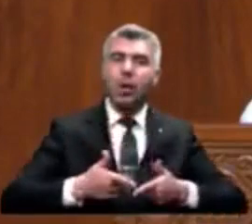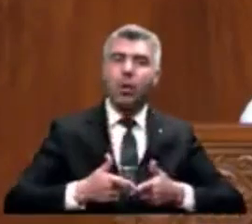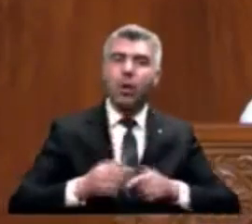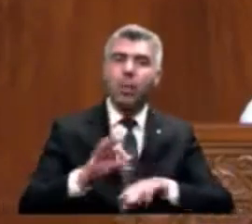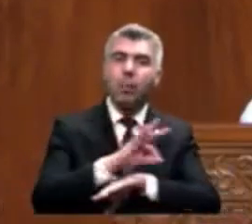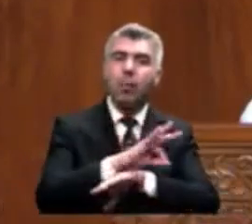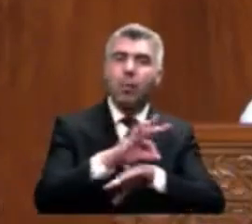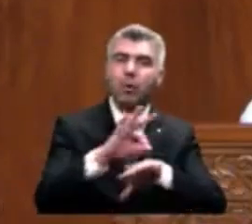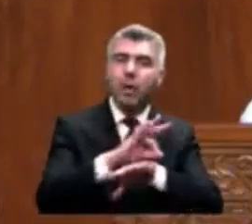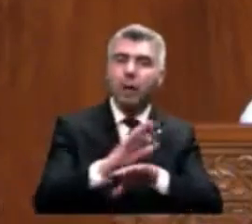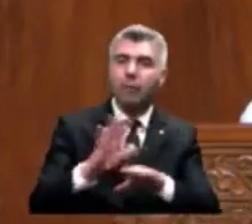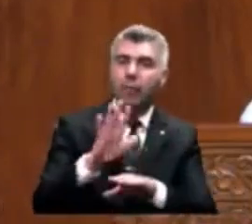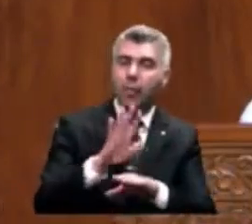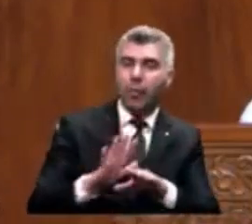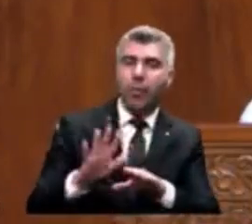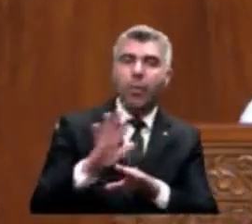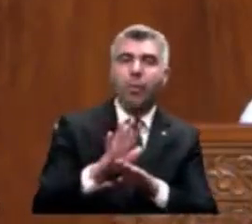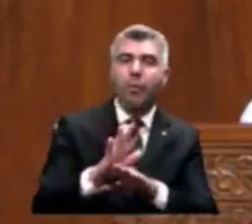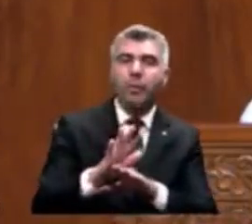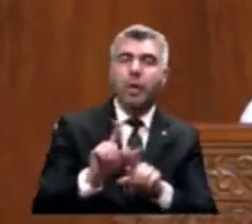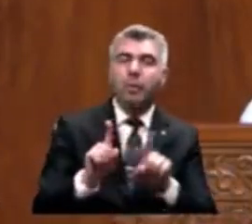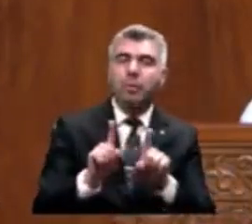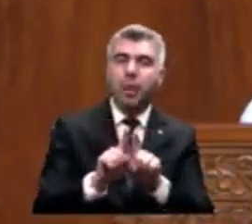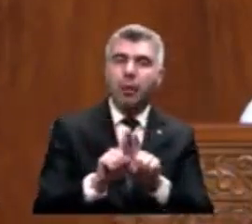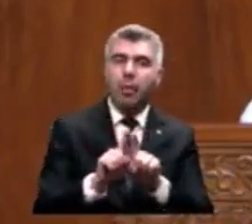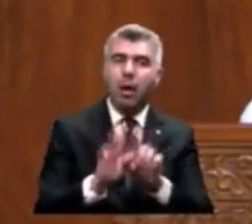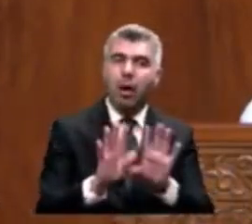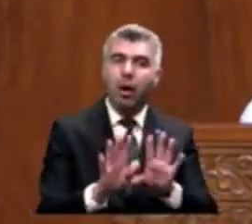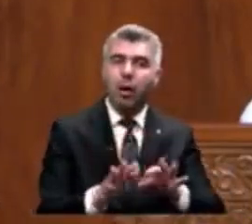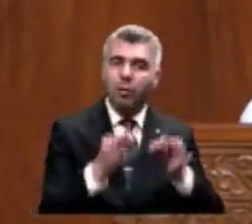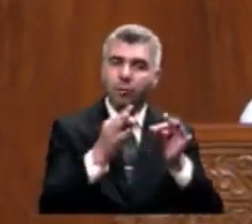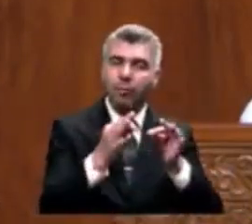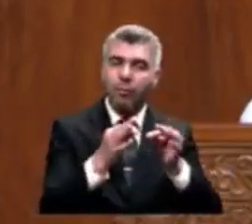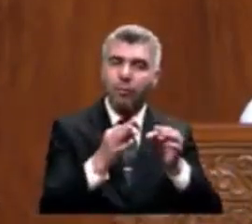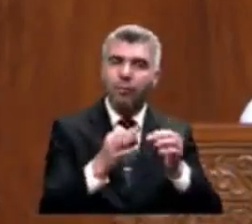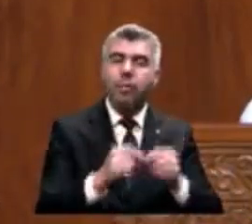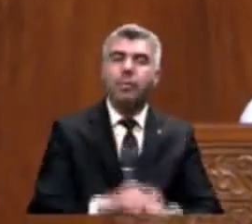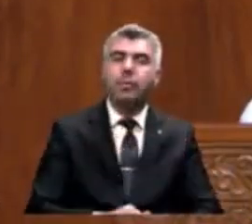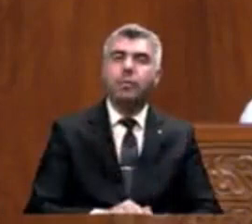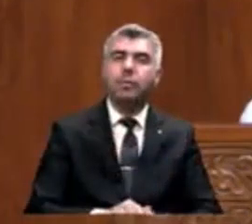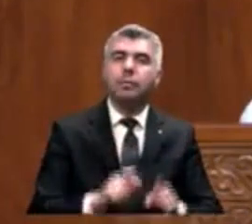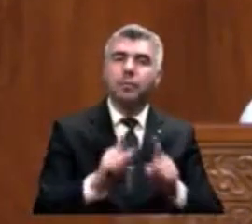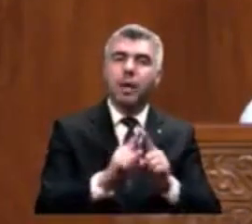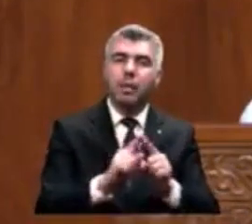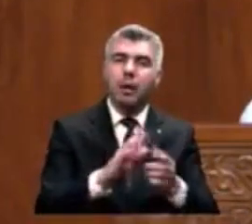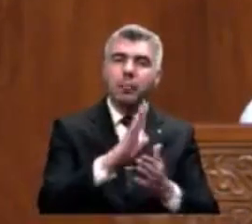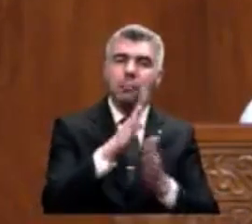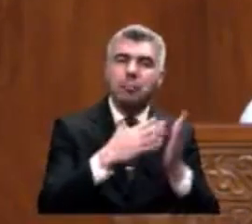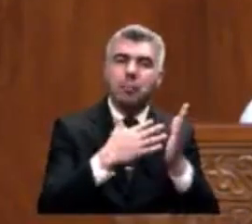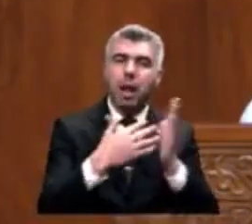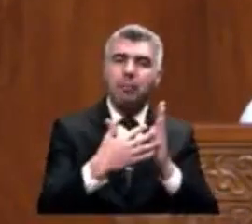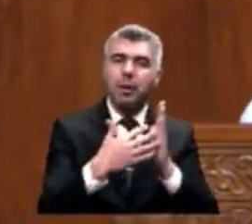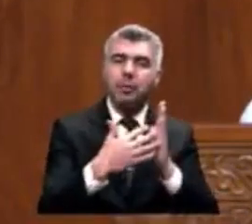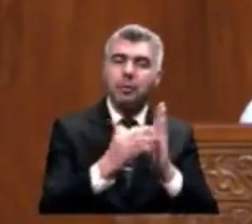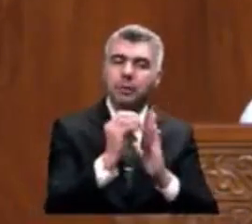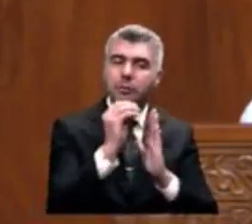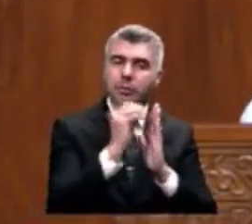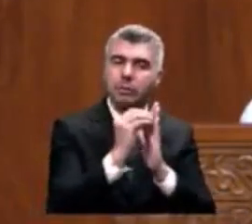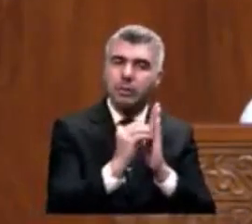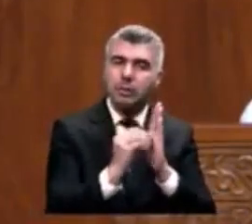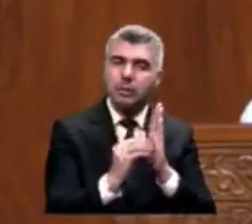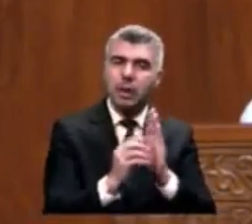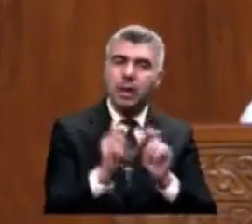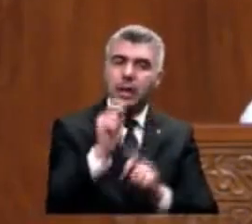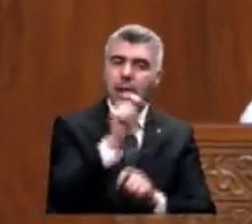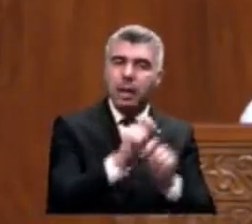الوطنية في علاقاتها بتنفيذ خارطة الطريق لإصلاح